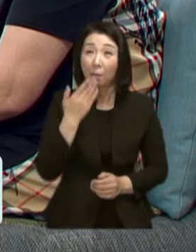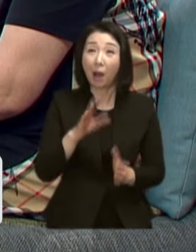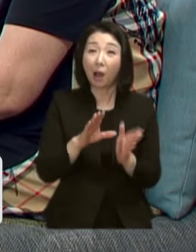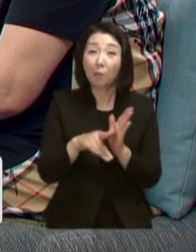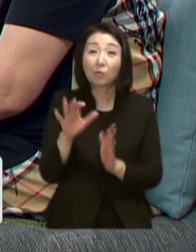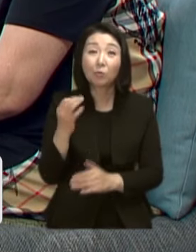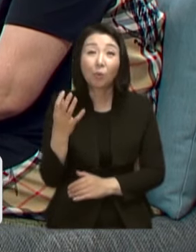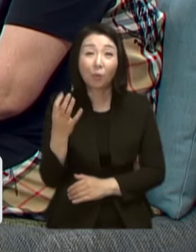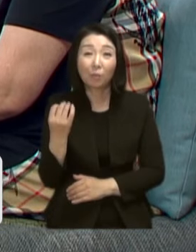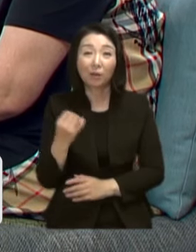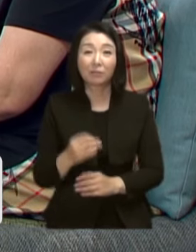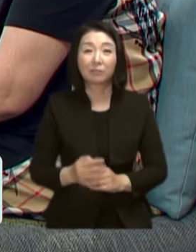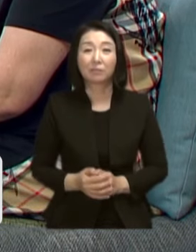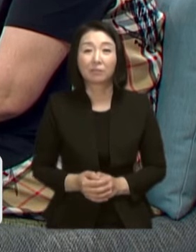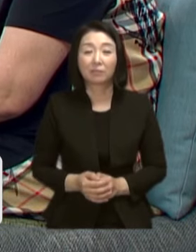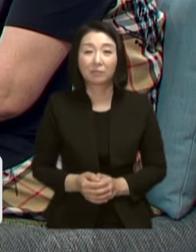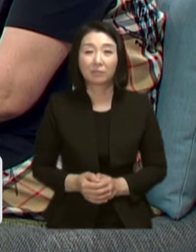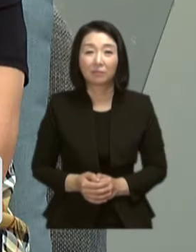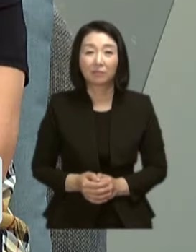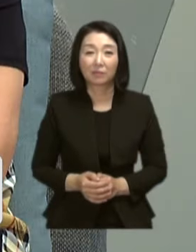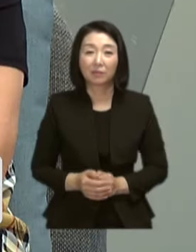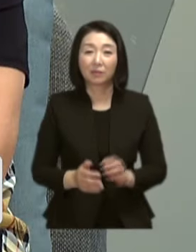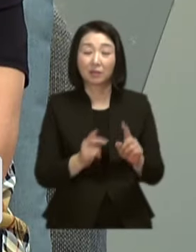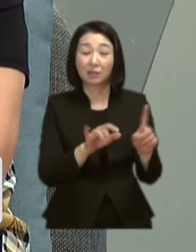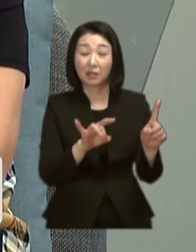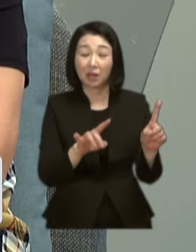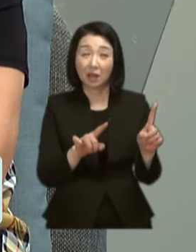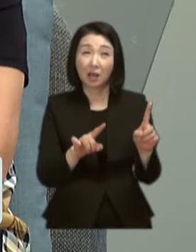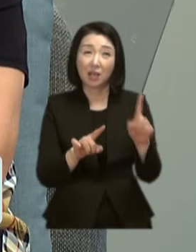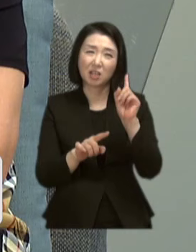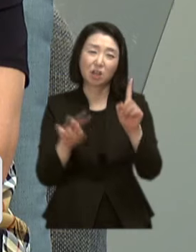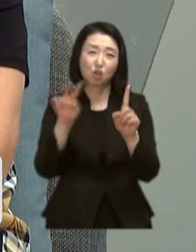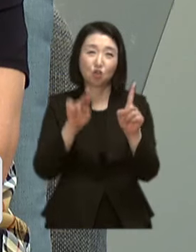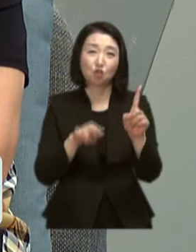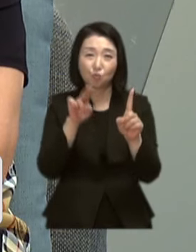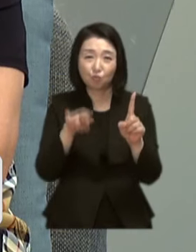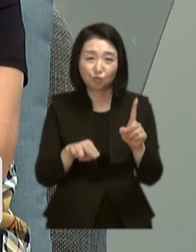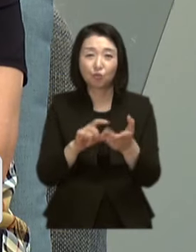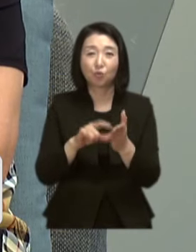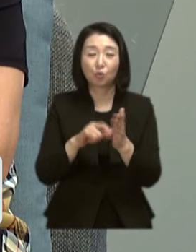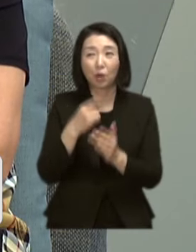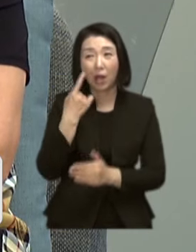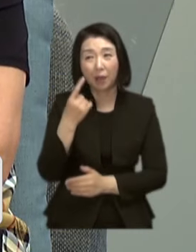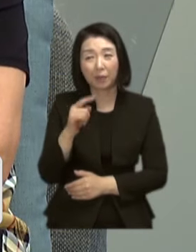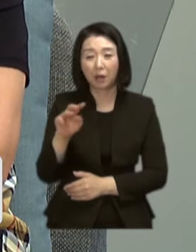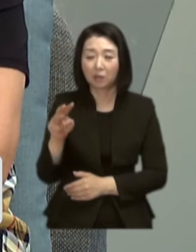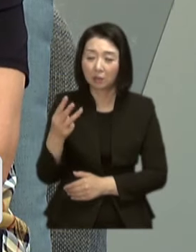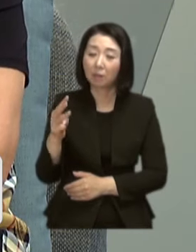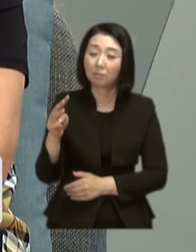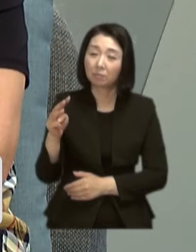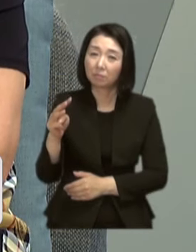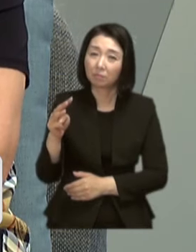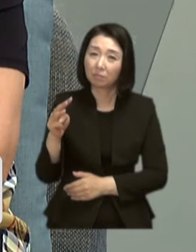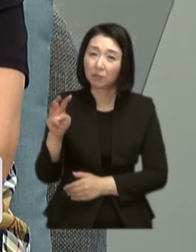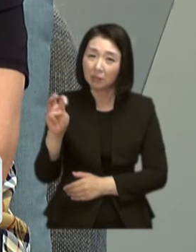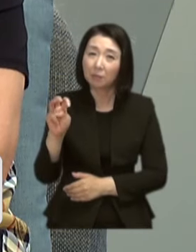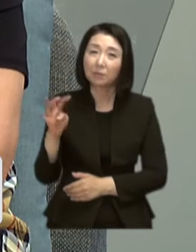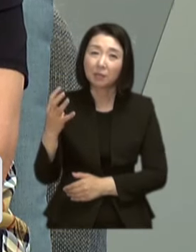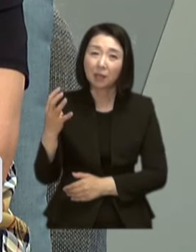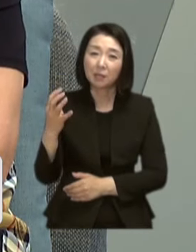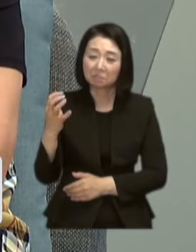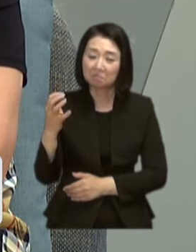얼마나 드나요? 한 끼 식사가 1인당 한 1불 내외이고요. 한 달에 한 30~40불 정도 되고 한 달로 치면은